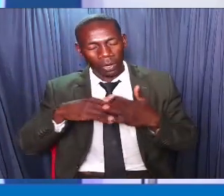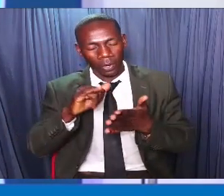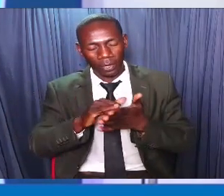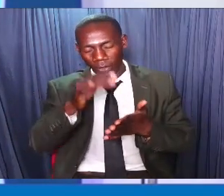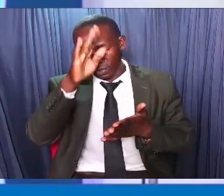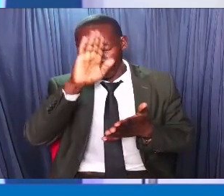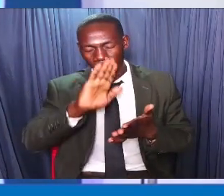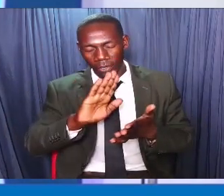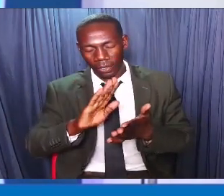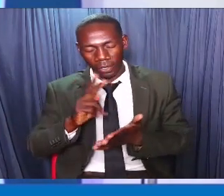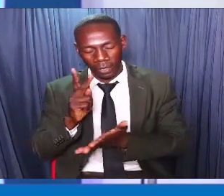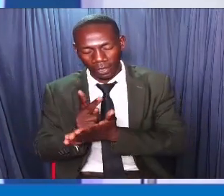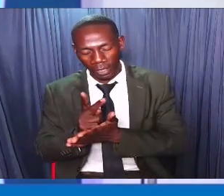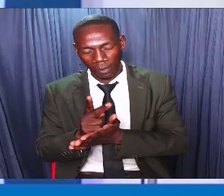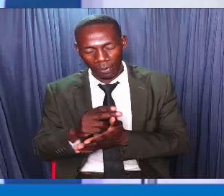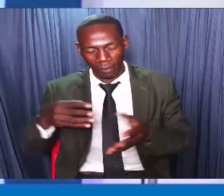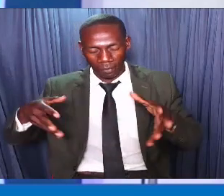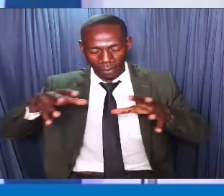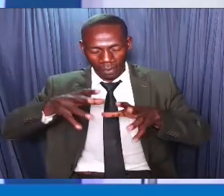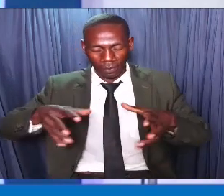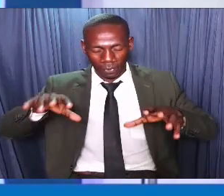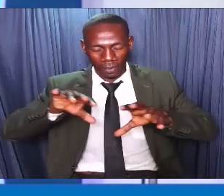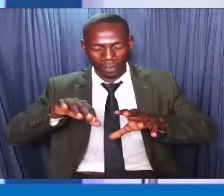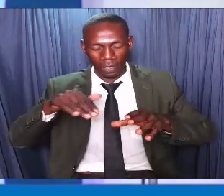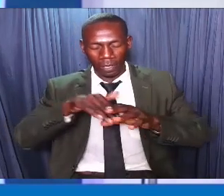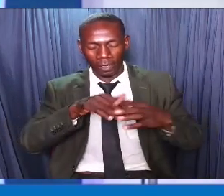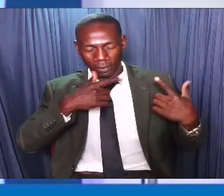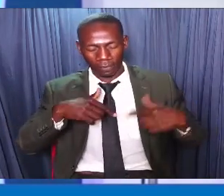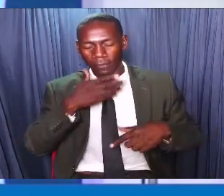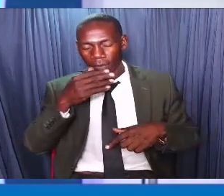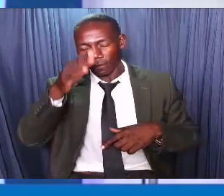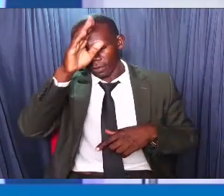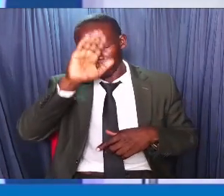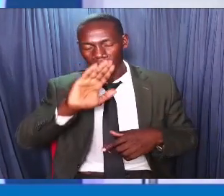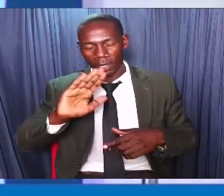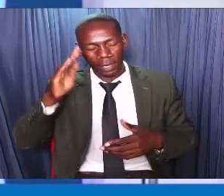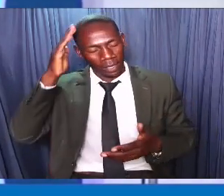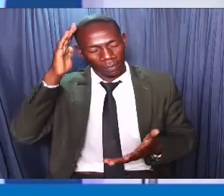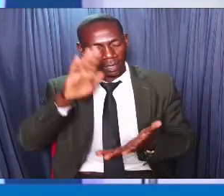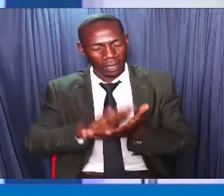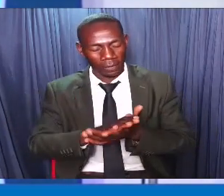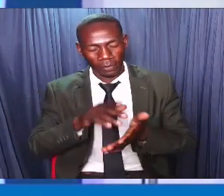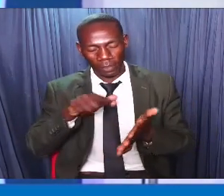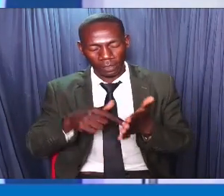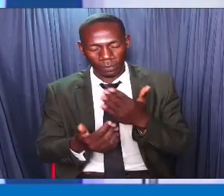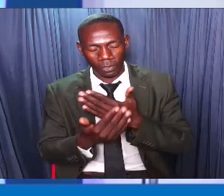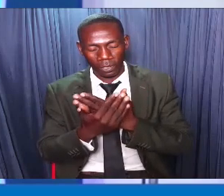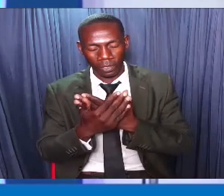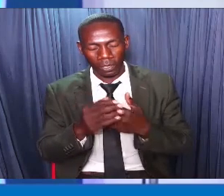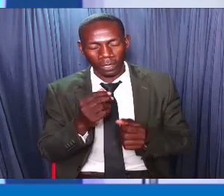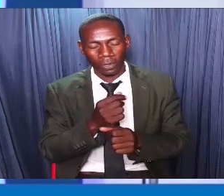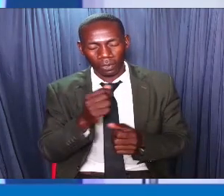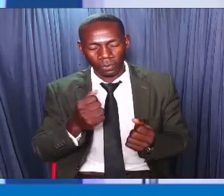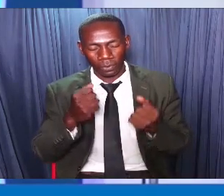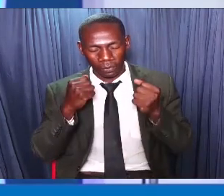Mungu unayaweka na kuyamimina ndani ya moyo wa mtumishi wako. Nina hakika asubuhi ya leo Mwokozi utamtia